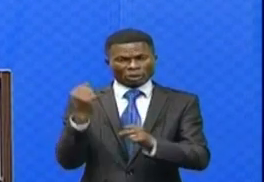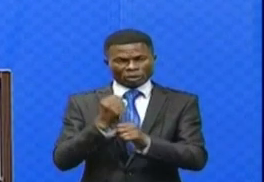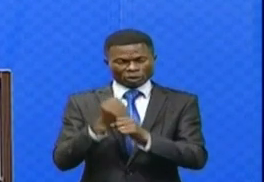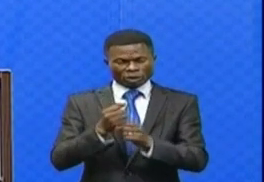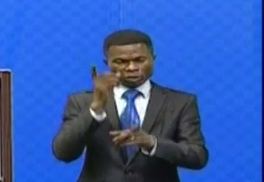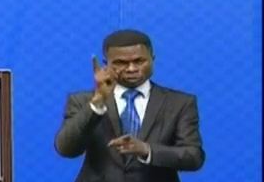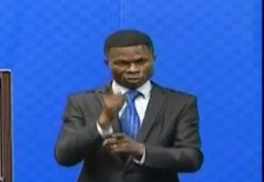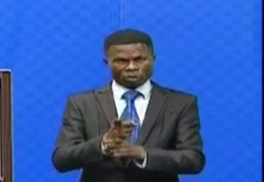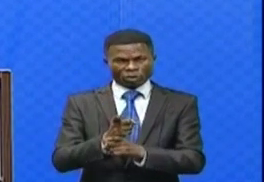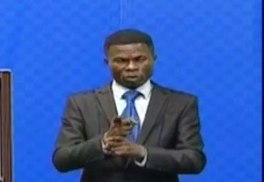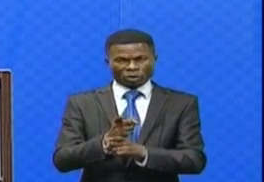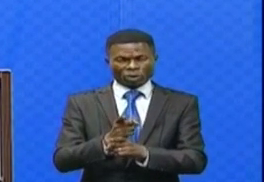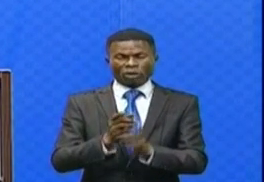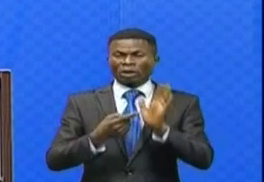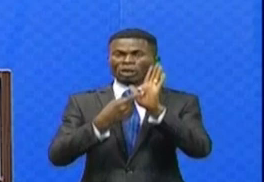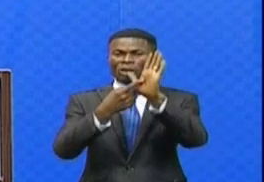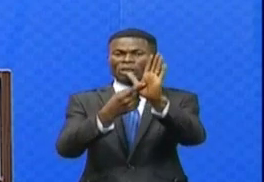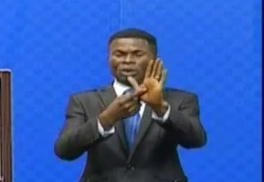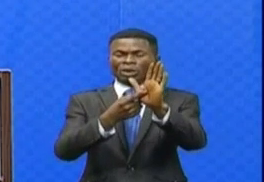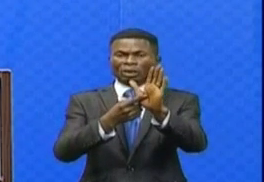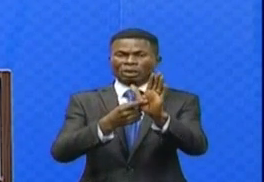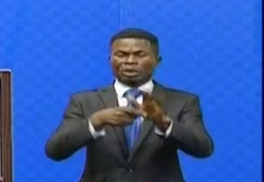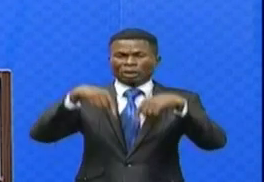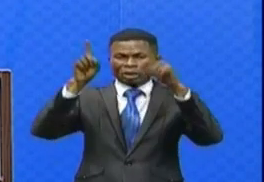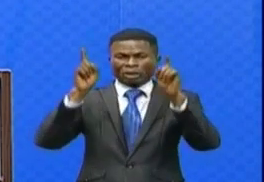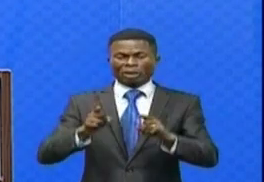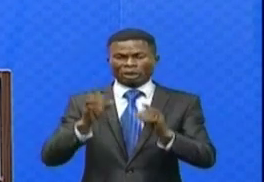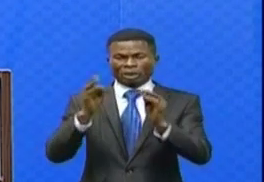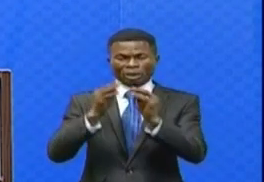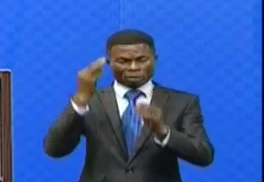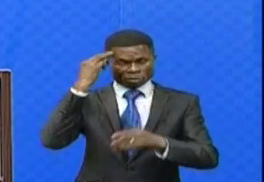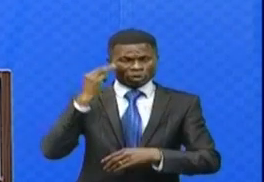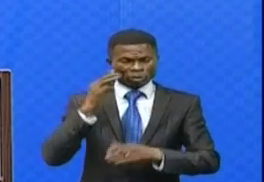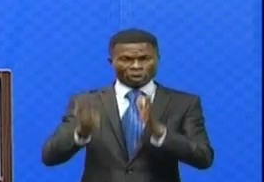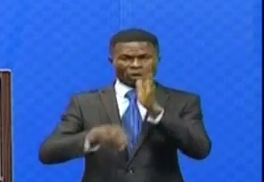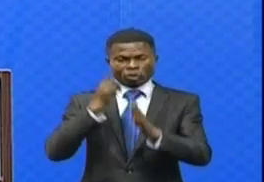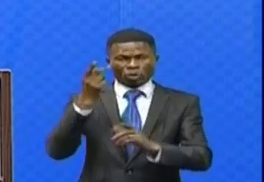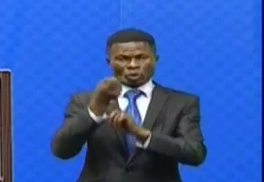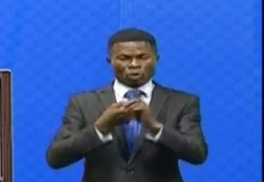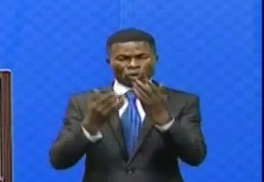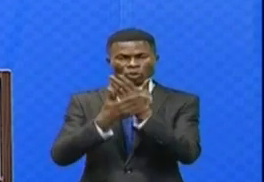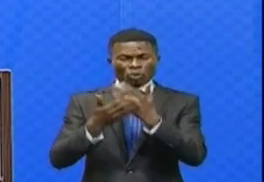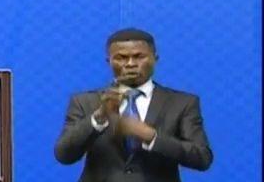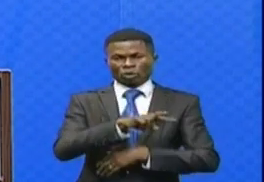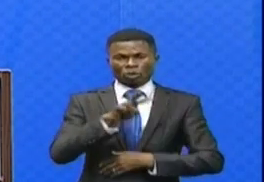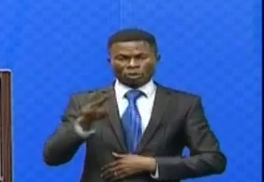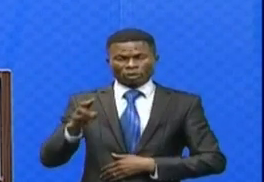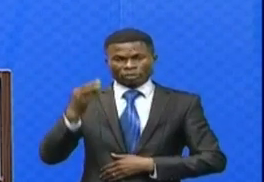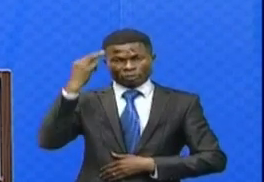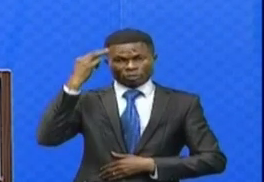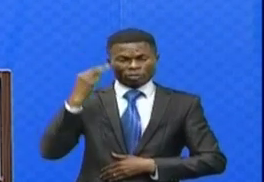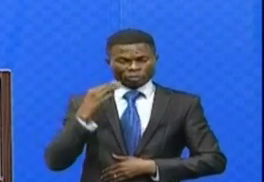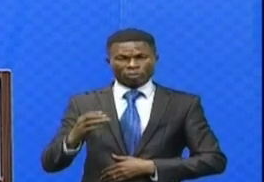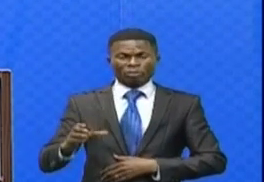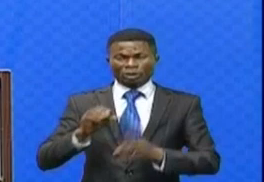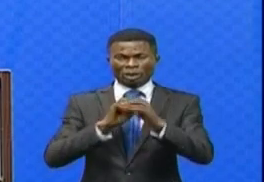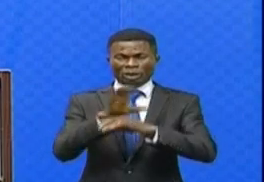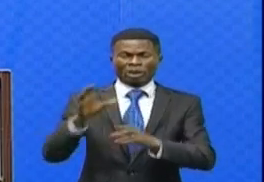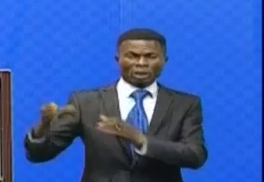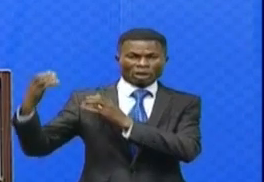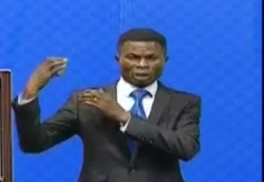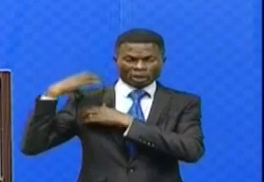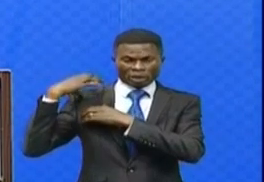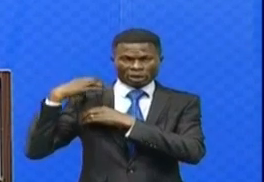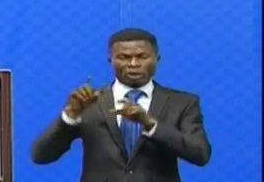et de les présenter à la première agneau du conseil des min 12 2022 la bbc a délégué a souligné que